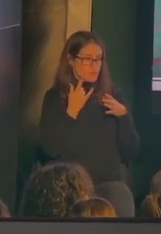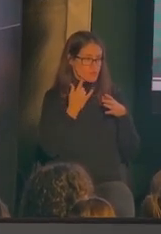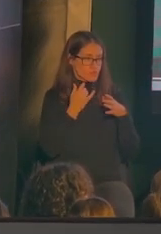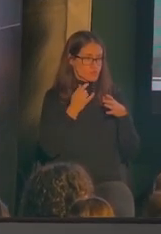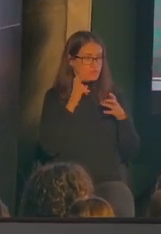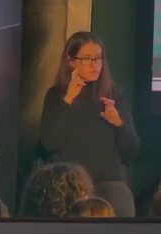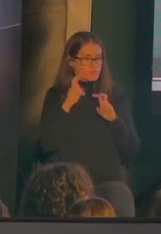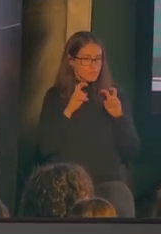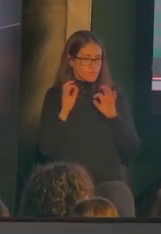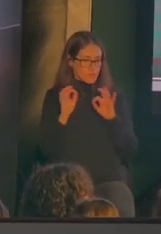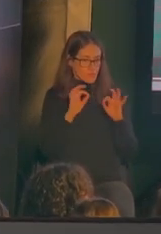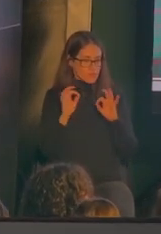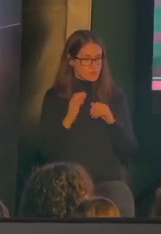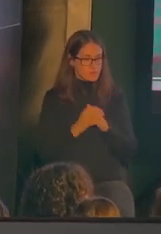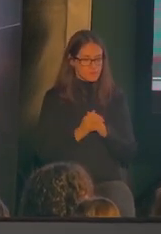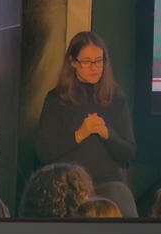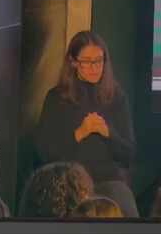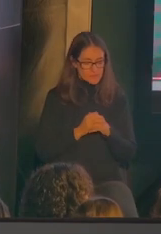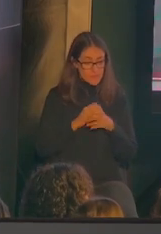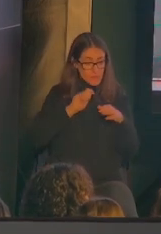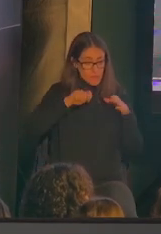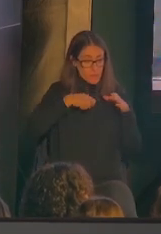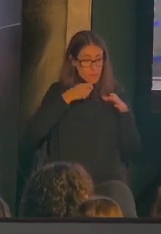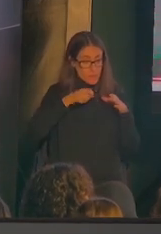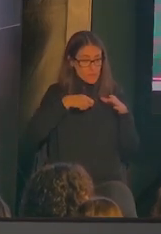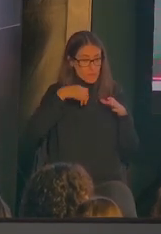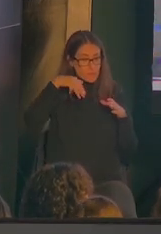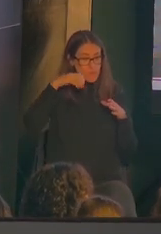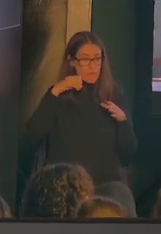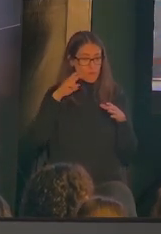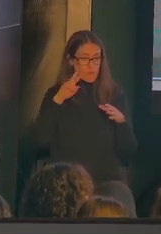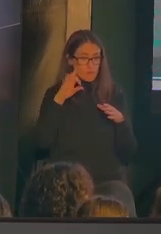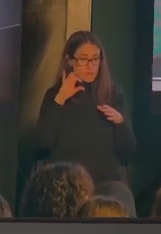de la mousse. En la part de la mousse